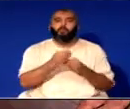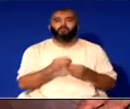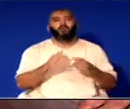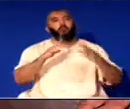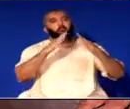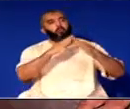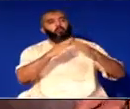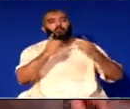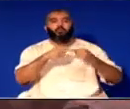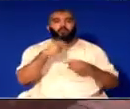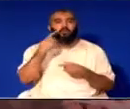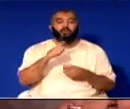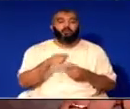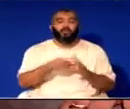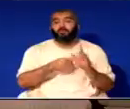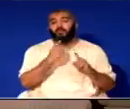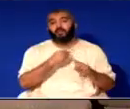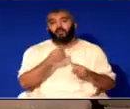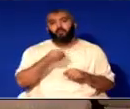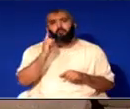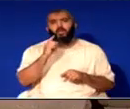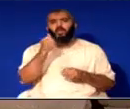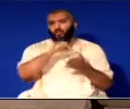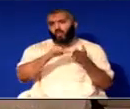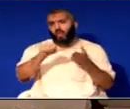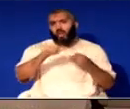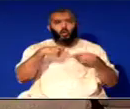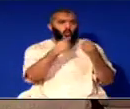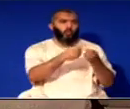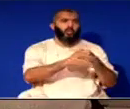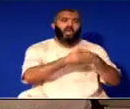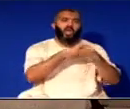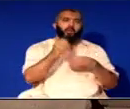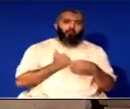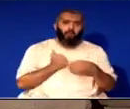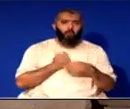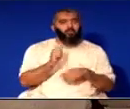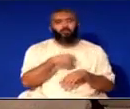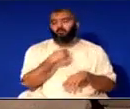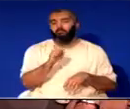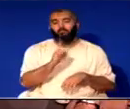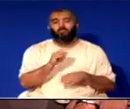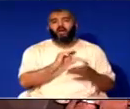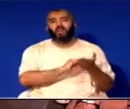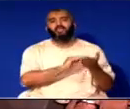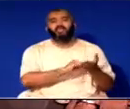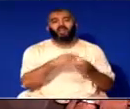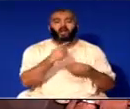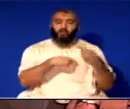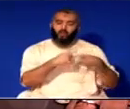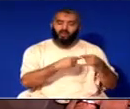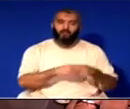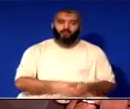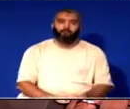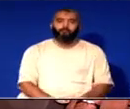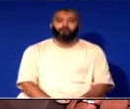عاده يعني تكون في اشياء يعني هكذا، ولكن ان شاء الله ان شاء الله سبحانه وتعالى ان يعطيها اجرا وثوابا دائمين ان شاء الله.